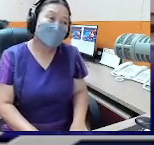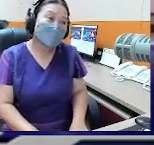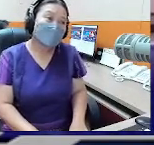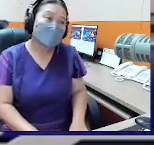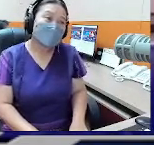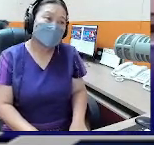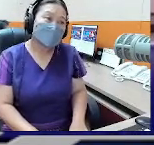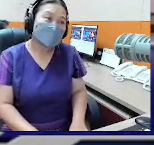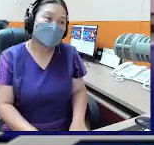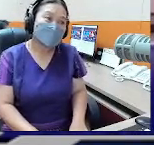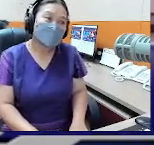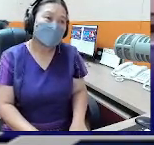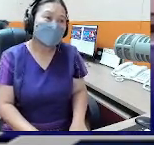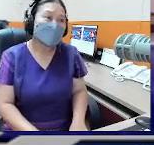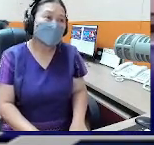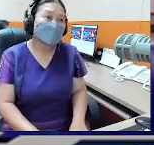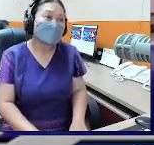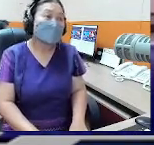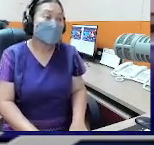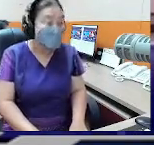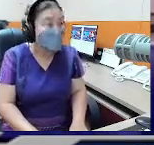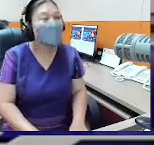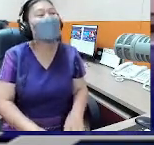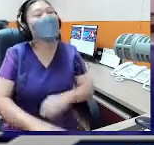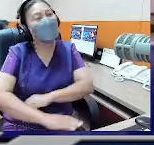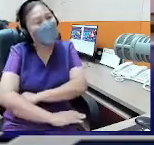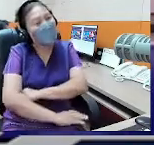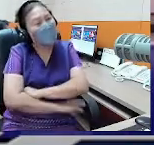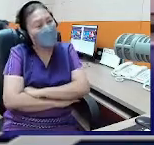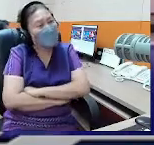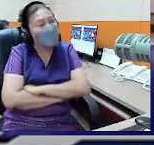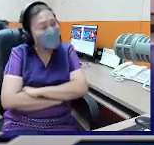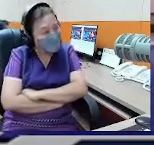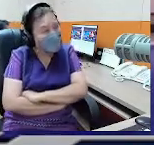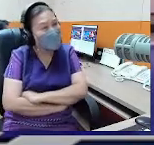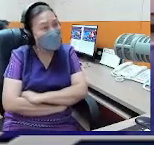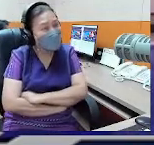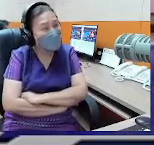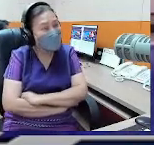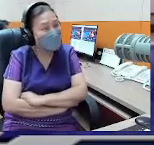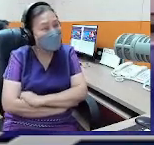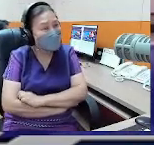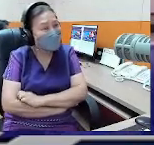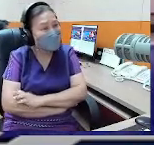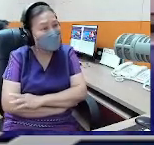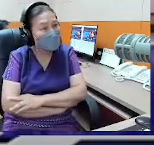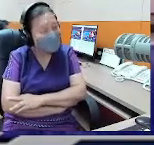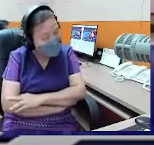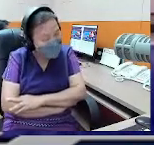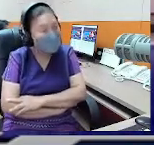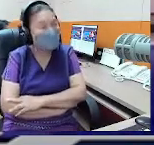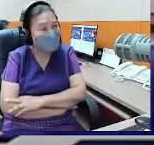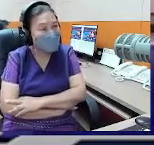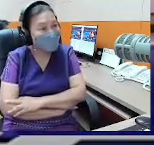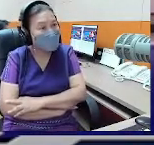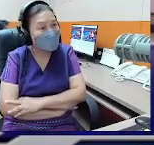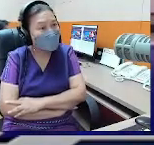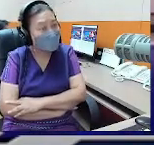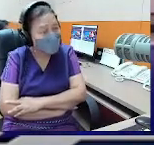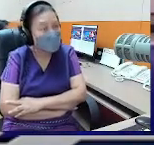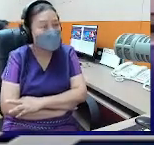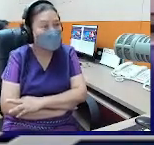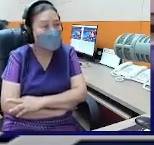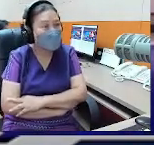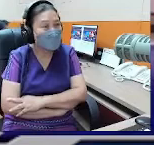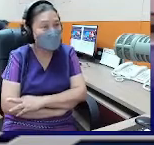งมอบทุนของบริษัทสีตรังบริษัทวูดเวิร์กนะคะและอีกหลายๆบริษัทที่ให้ความกรุณารวมถึงทุนอื่นๆอีกเด็กนักศึกษาเนี่ยที่เข้ามา